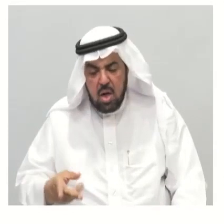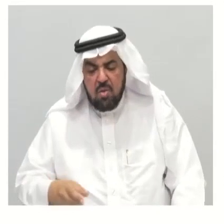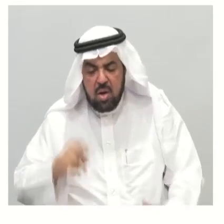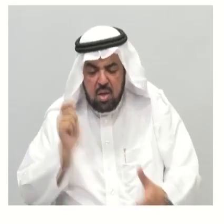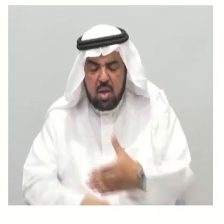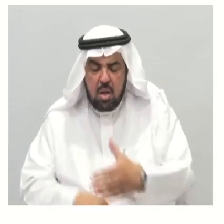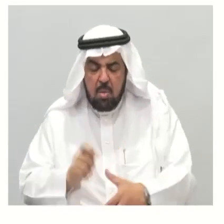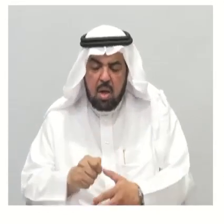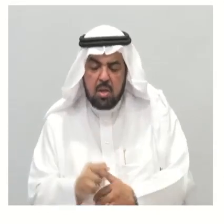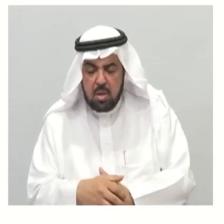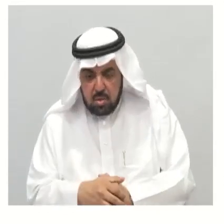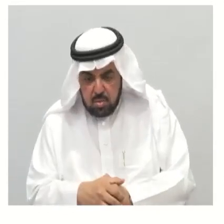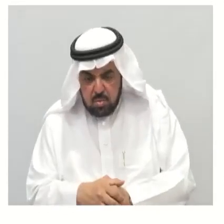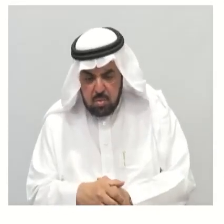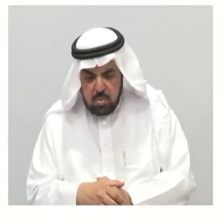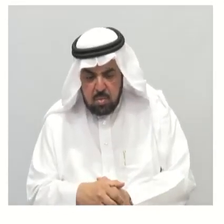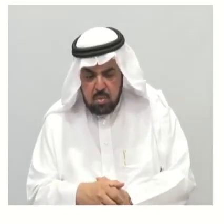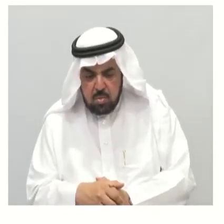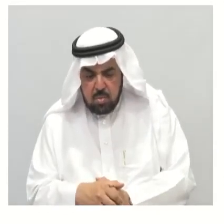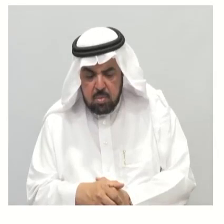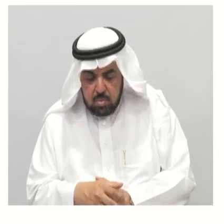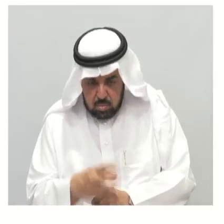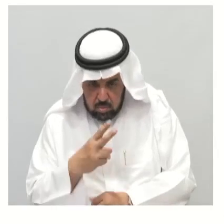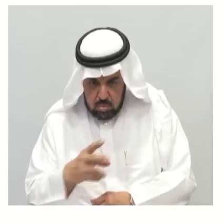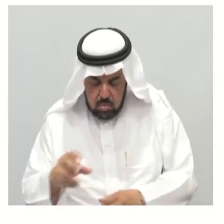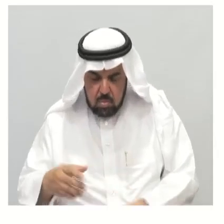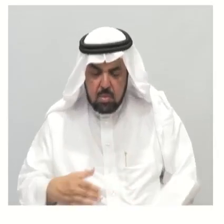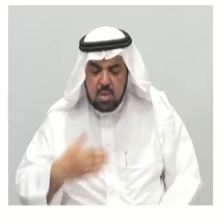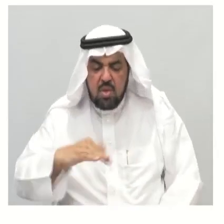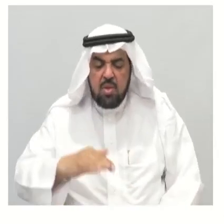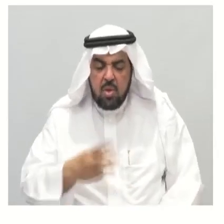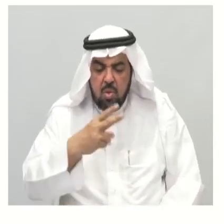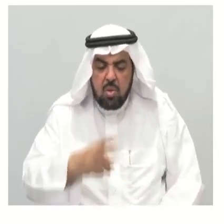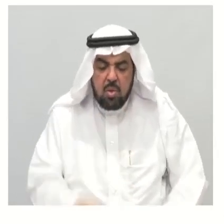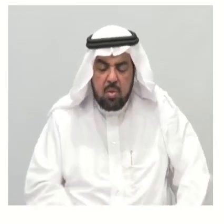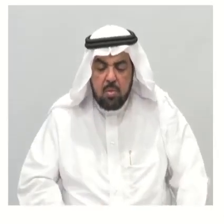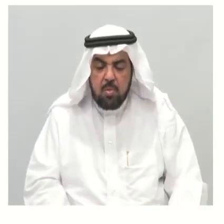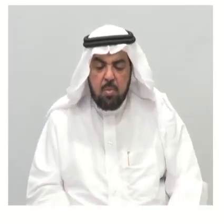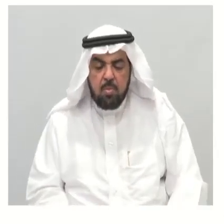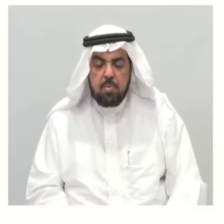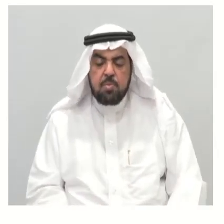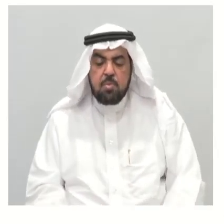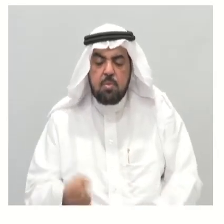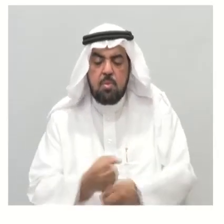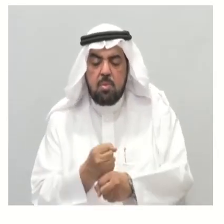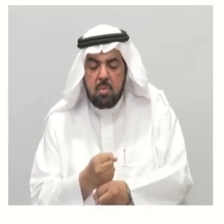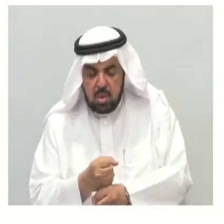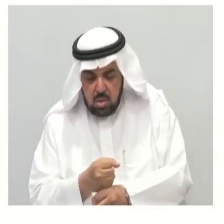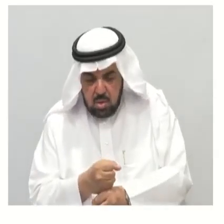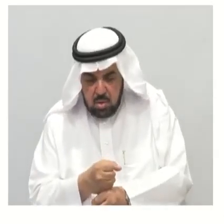الحديد الأصلي. لاحظ هذا الفيديو وانظر، إنه يقوم